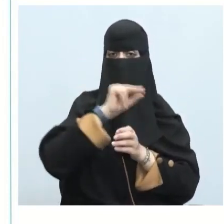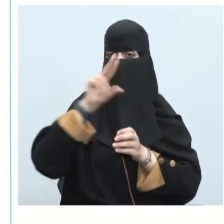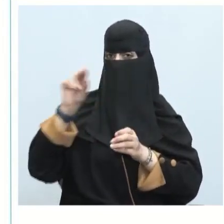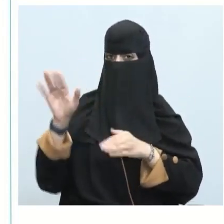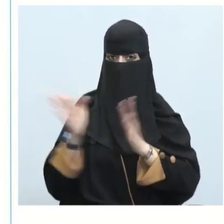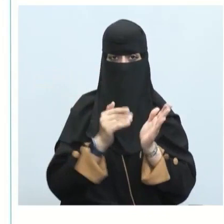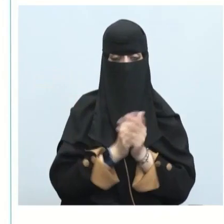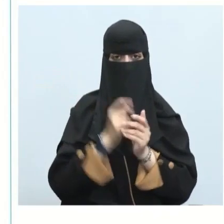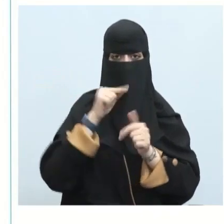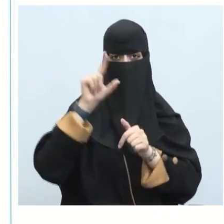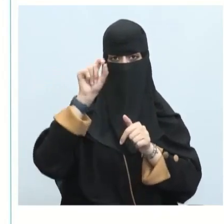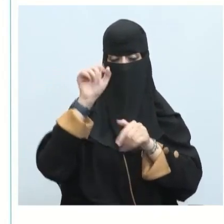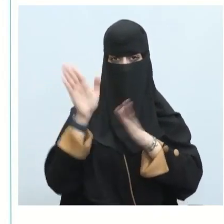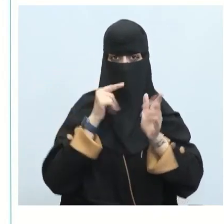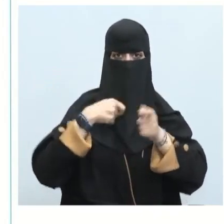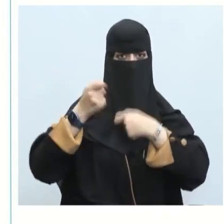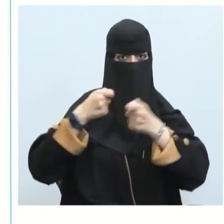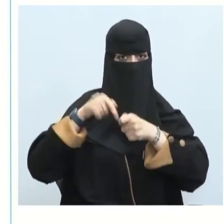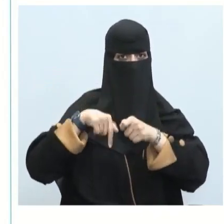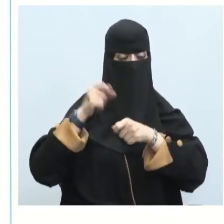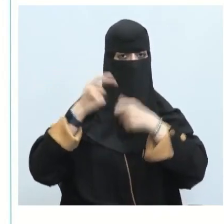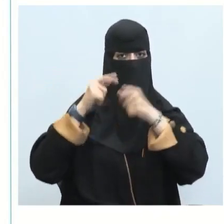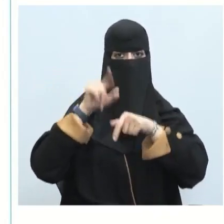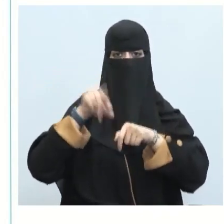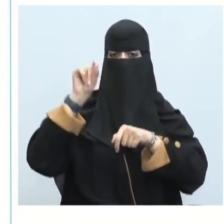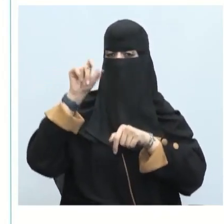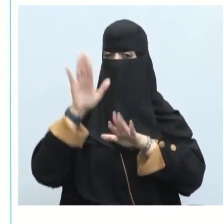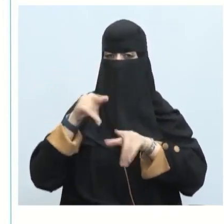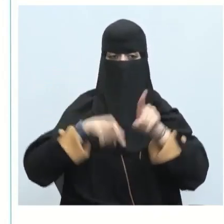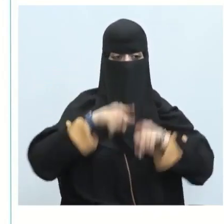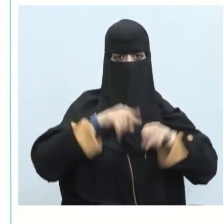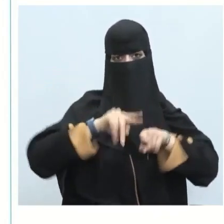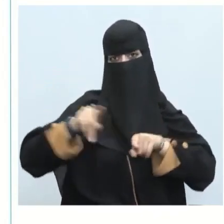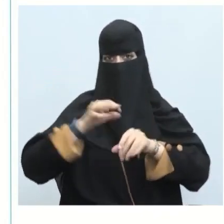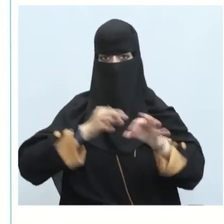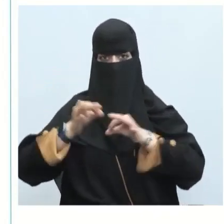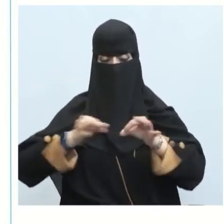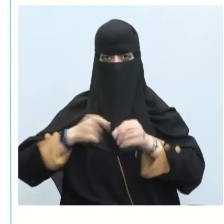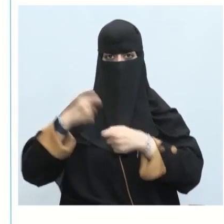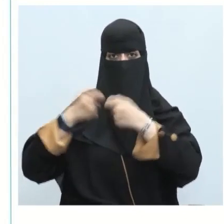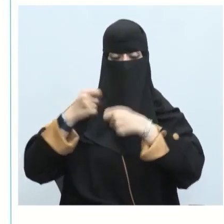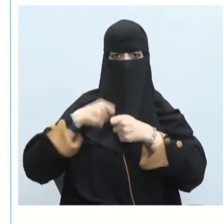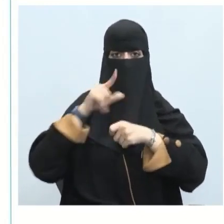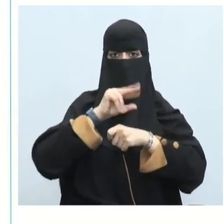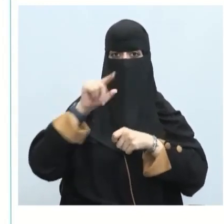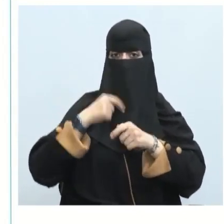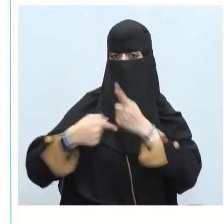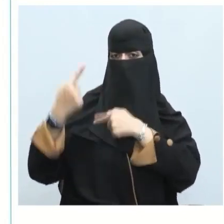الرقمي مميزات التسويق الالكتروني مقارنه باستراتيجيات التسويق